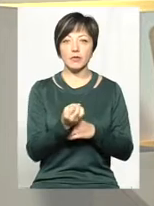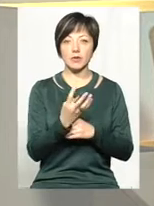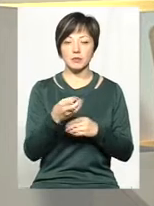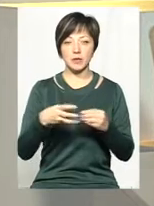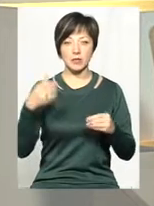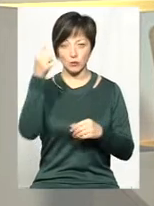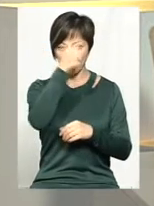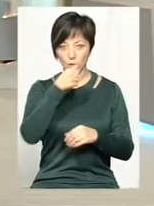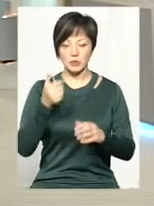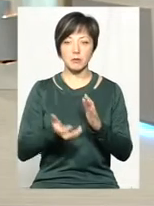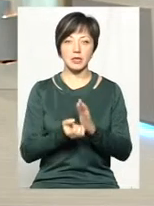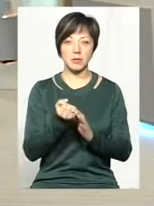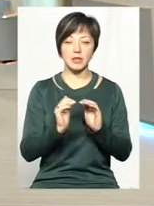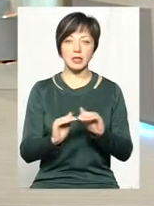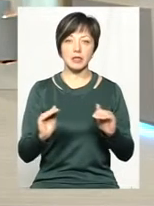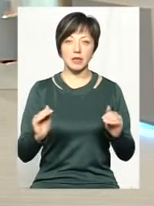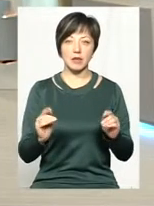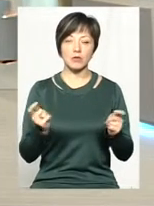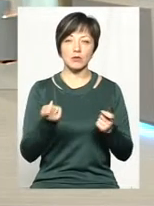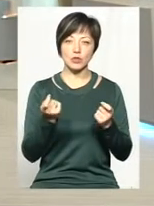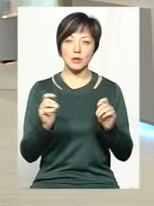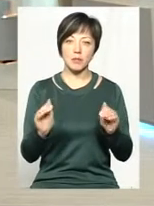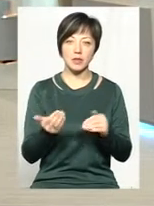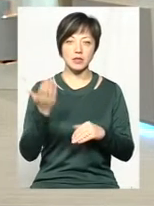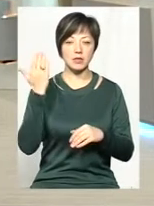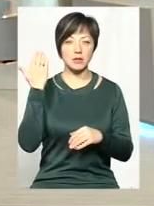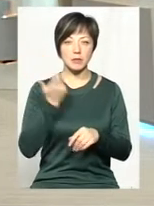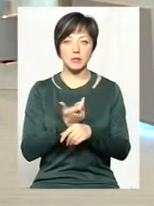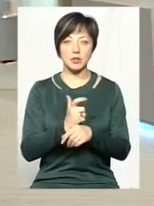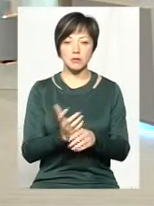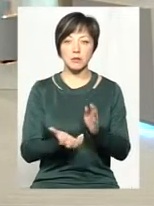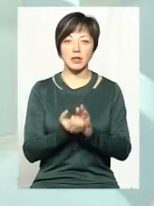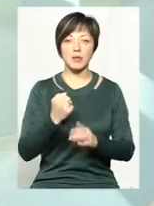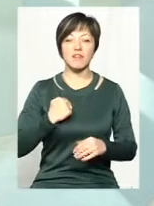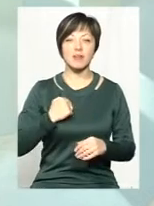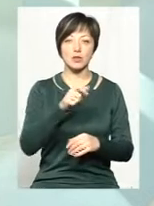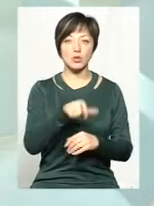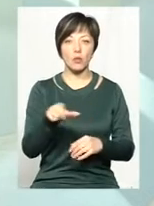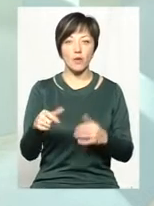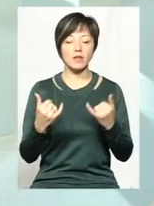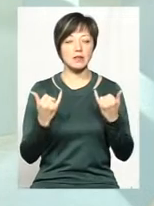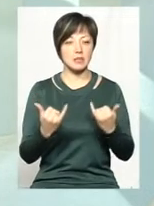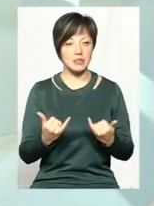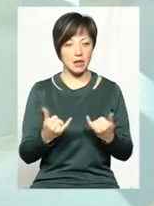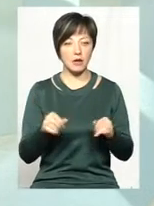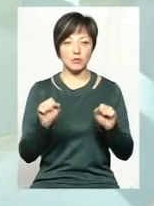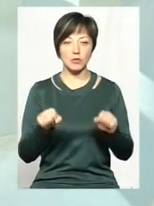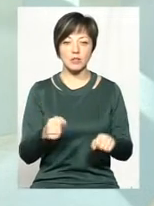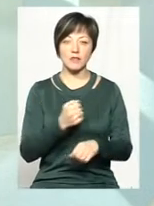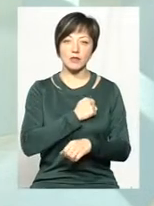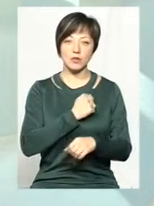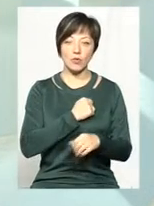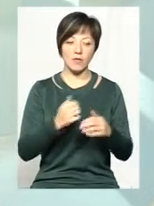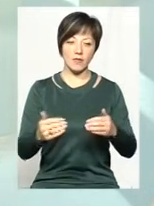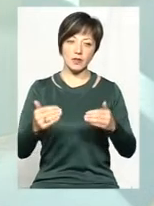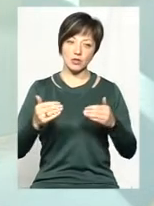2014-2015 році підтримували дітей? Трошки менше. Тоді більше підтримували військових. Зараз, може, військові десь